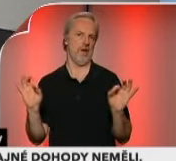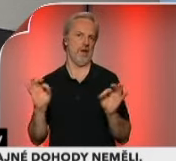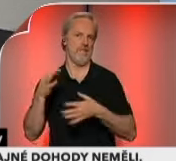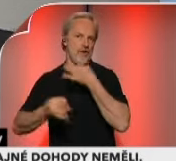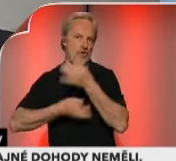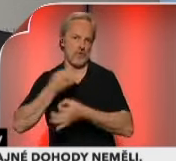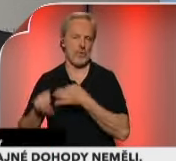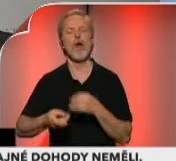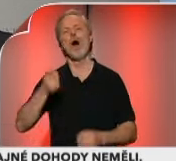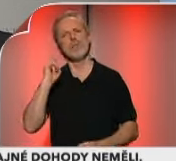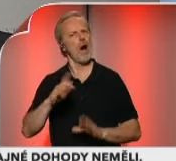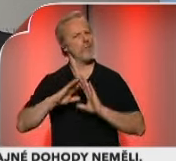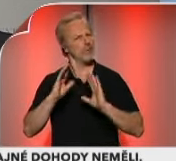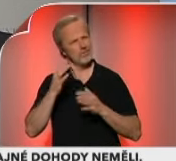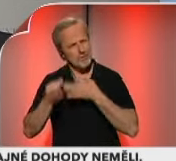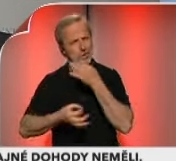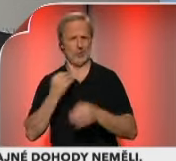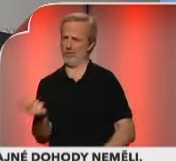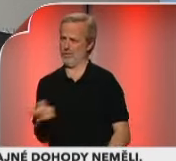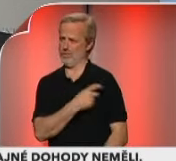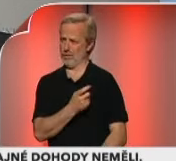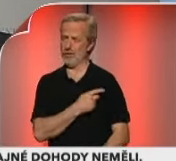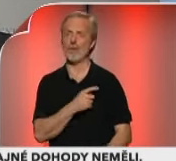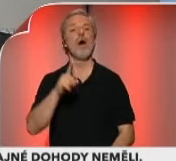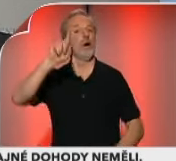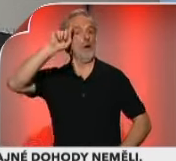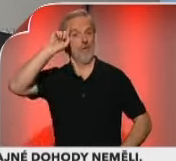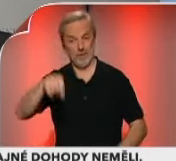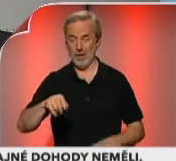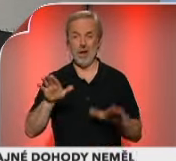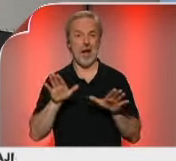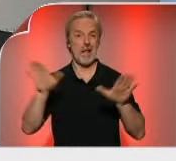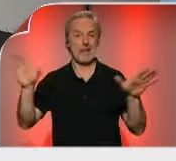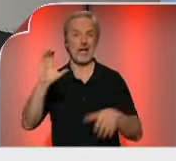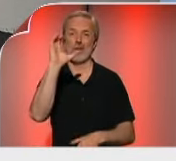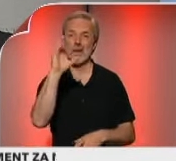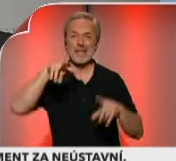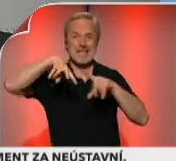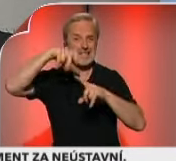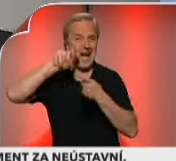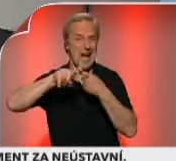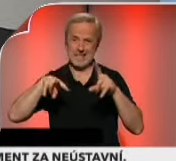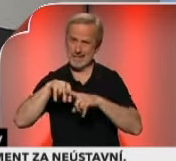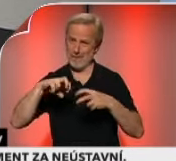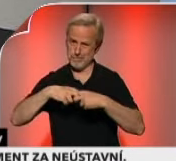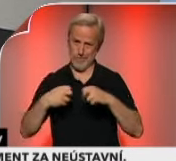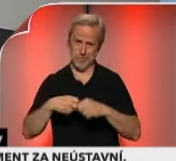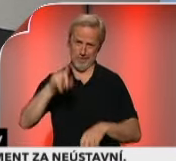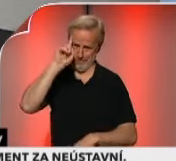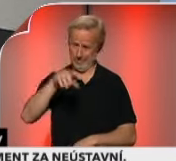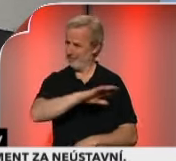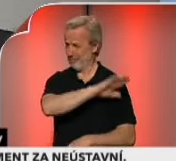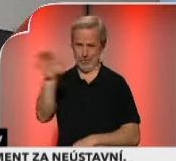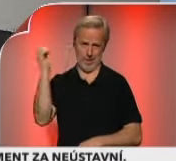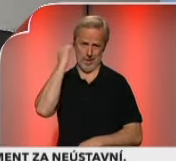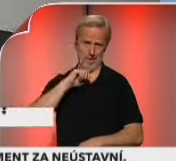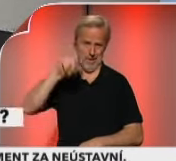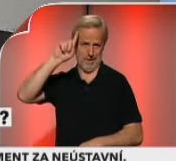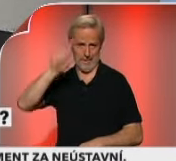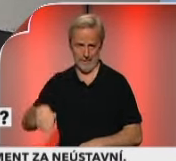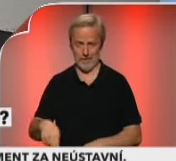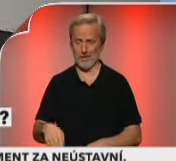jsou pochybnosti okolo nákupu letounů Casa to já myslím že ví každý že to byla zakázka